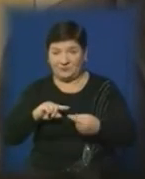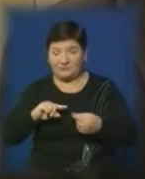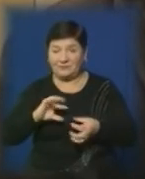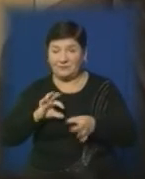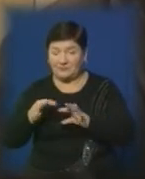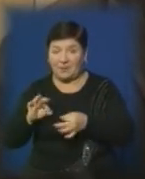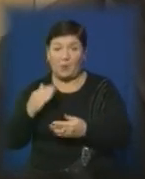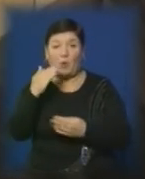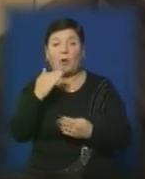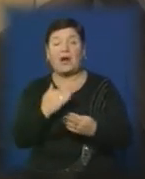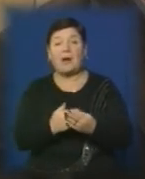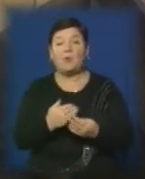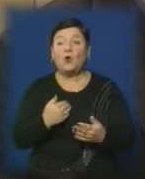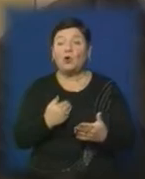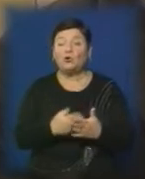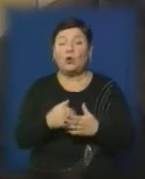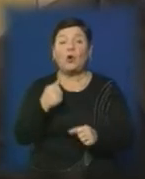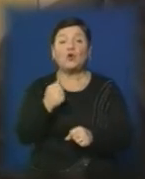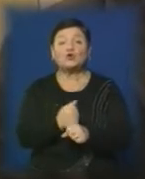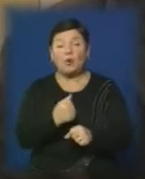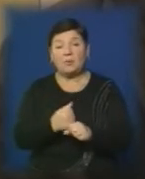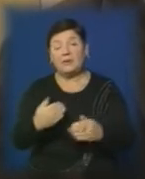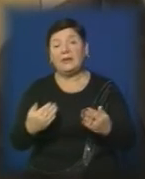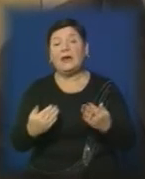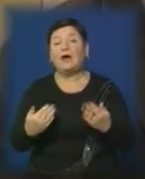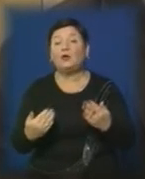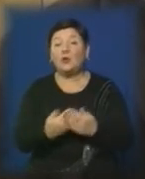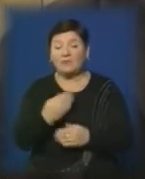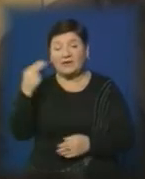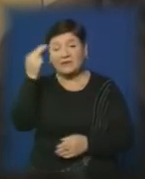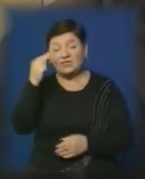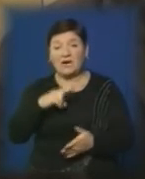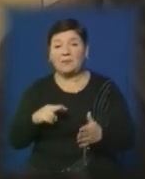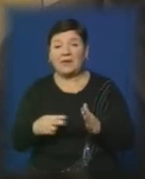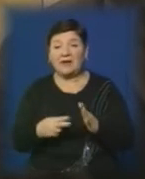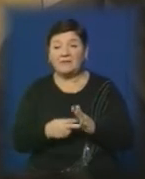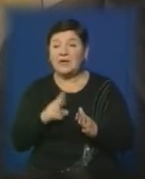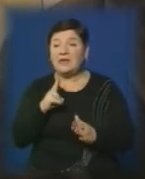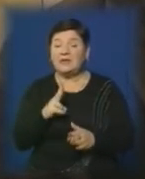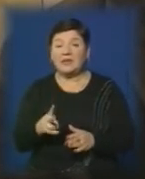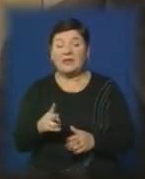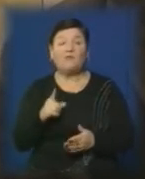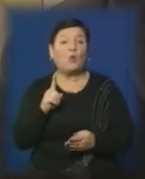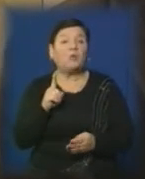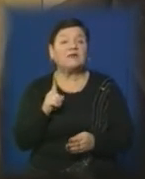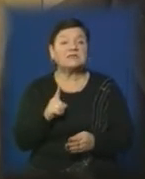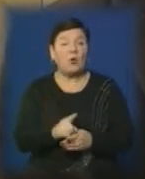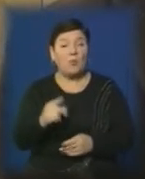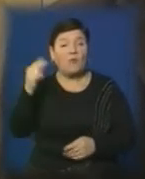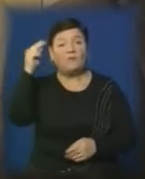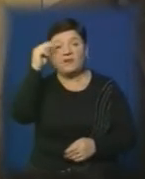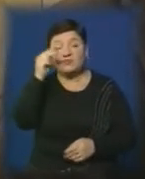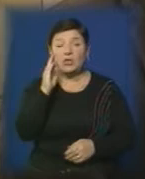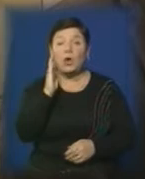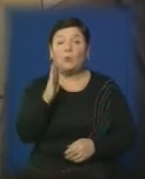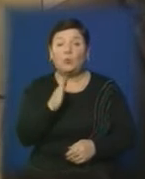дуже сподіваюся, що до розроблення нових навчальних планів, переліків предметів, які підлягають обов'язковому вивченню,